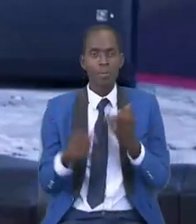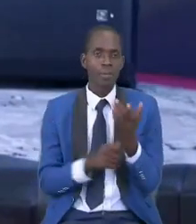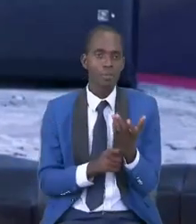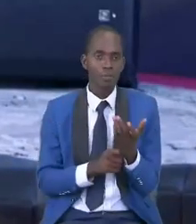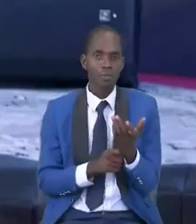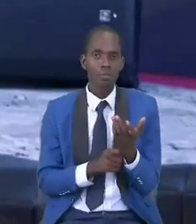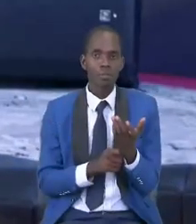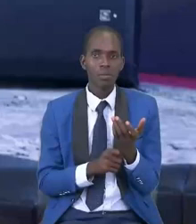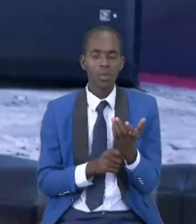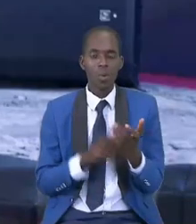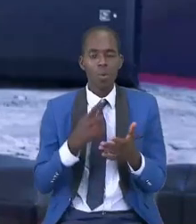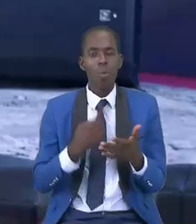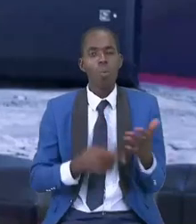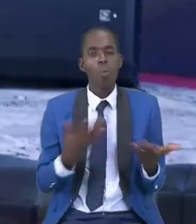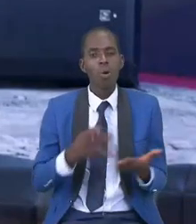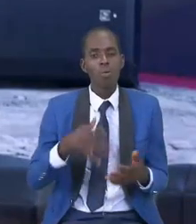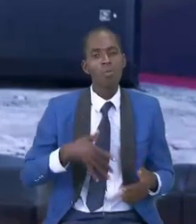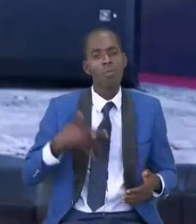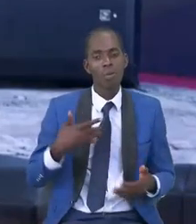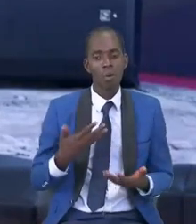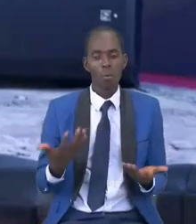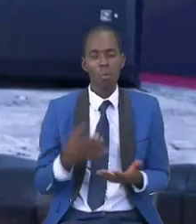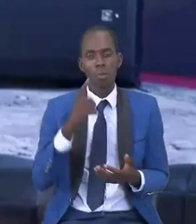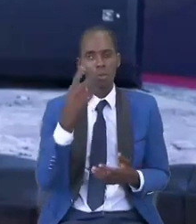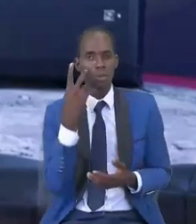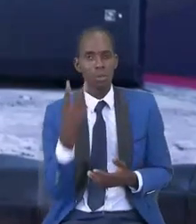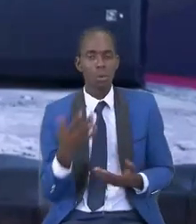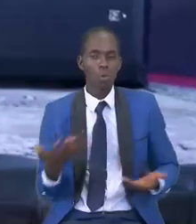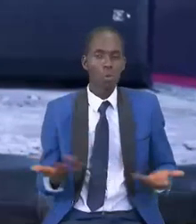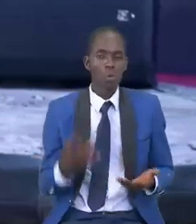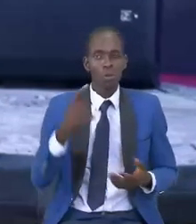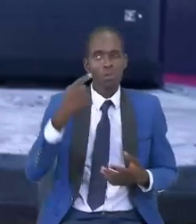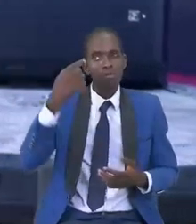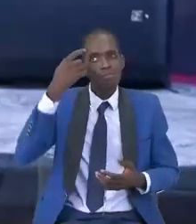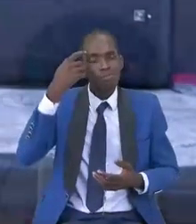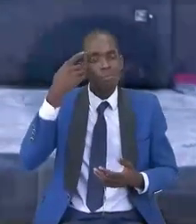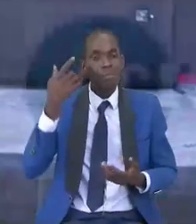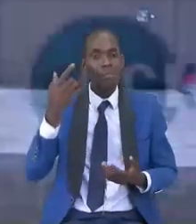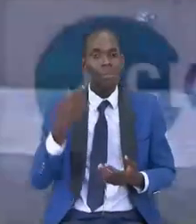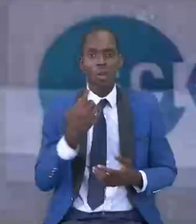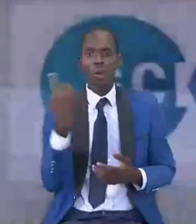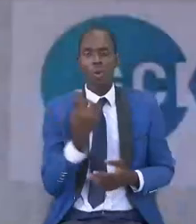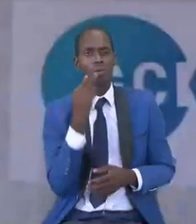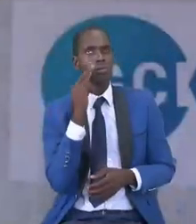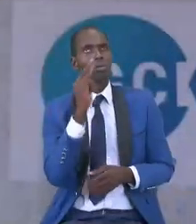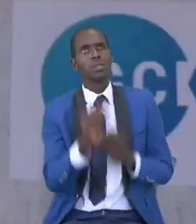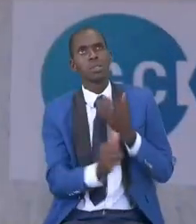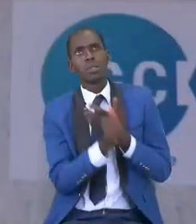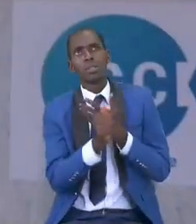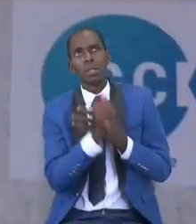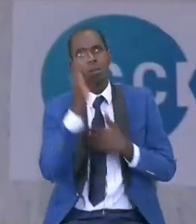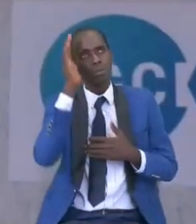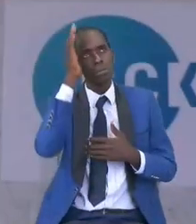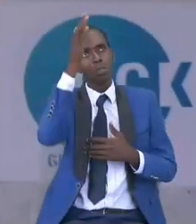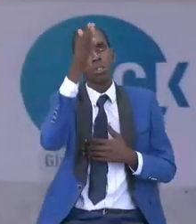par la chair, ceux qui sentent, ceux qu'ils voient, ceux qu'ils sentent, et ils voient toujours le